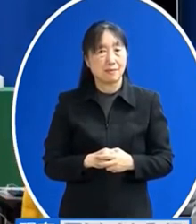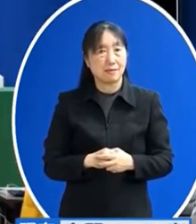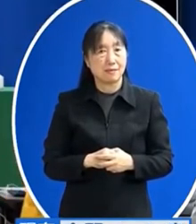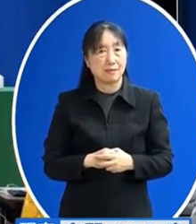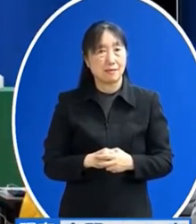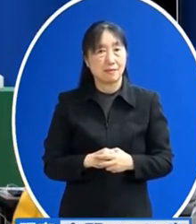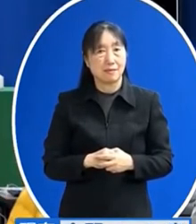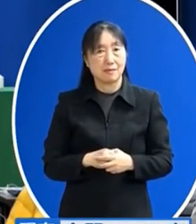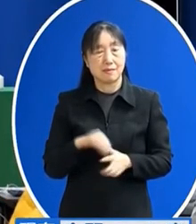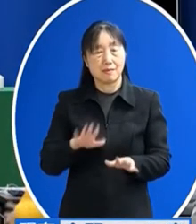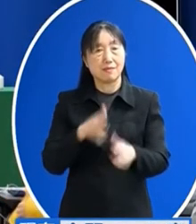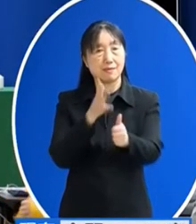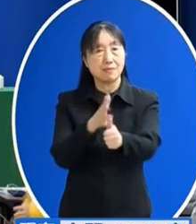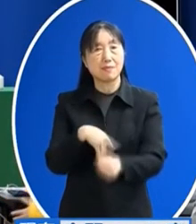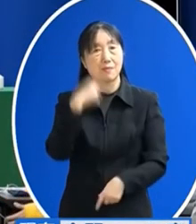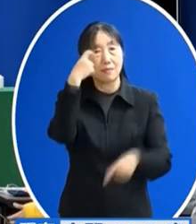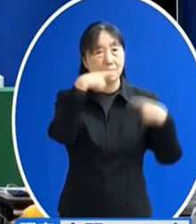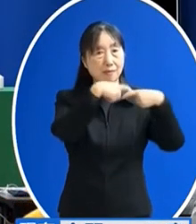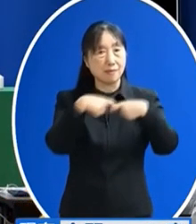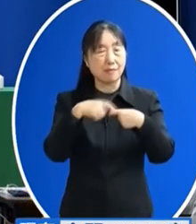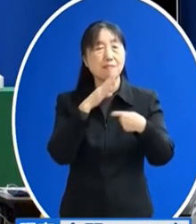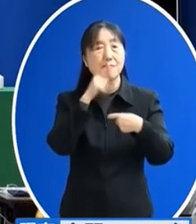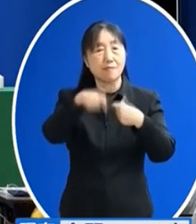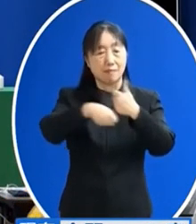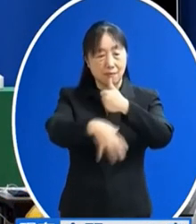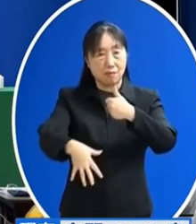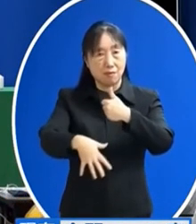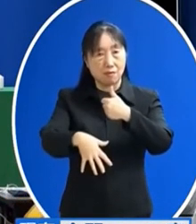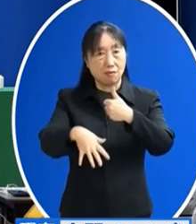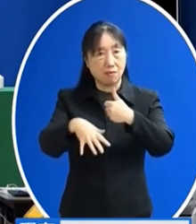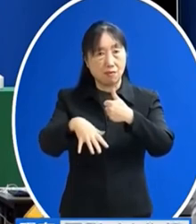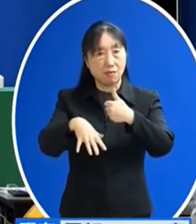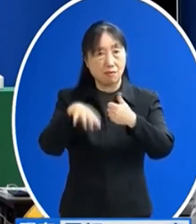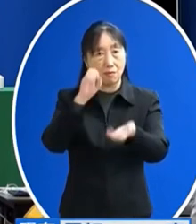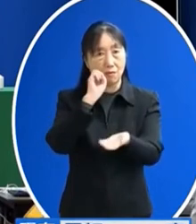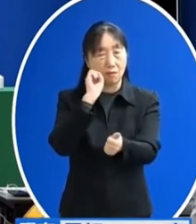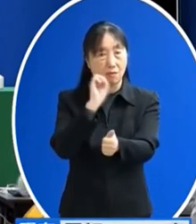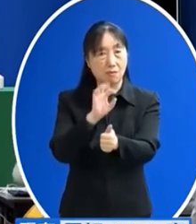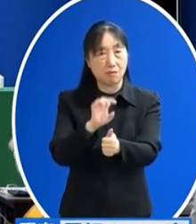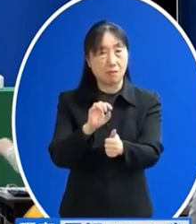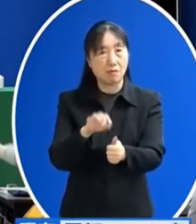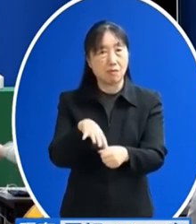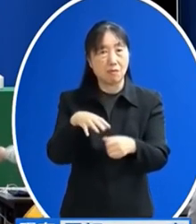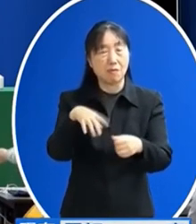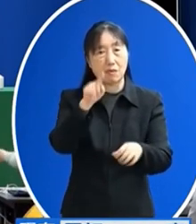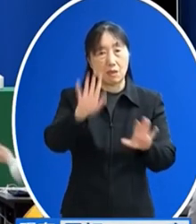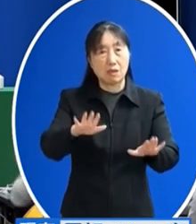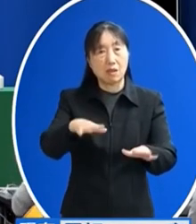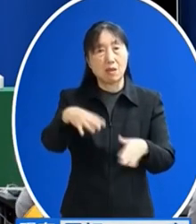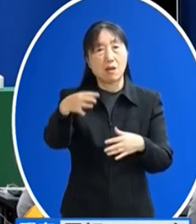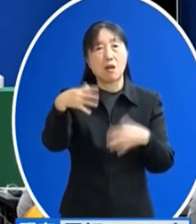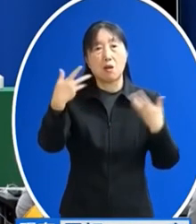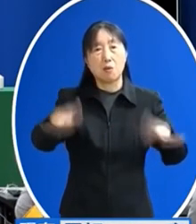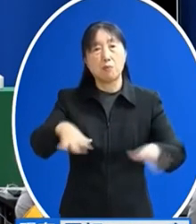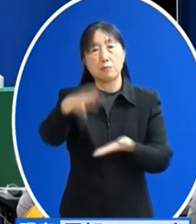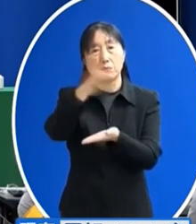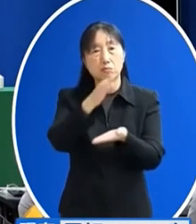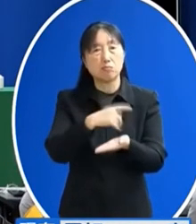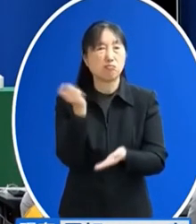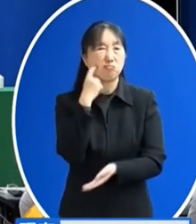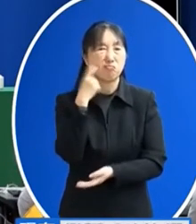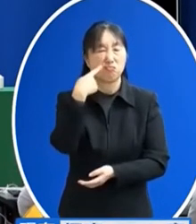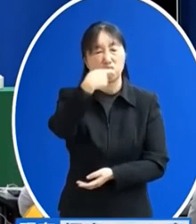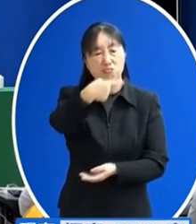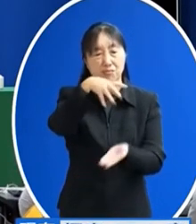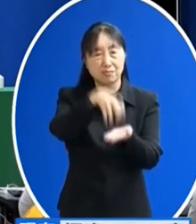还是想请教一下，现在有欧盟刑警组织警告说现在有贩售很多的假阴性证明，那想问指挥